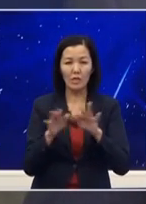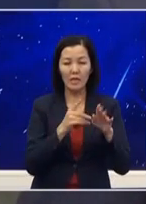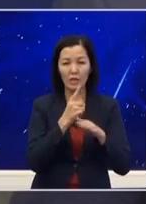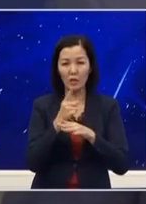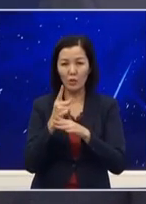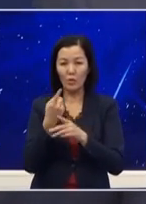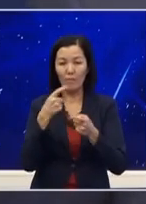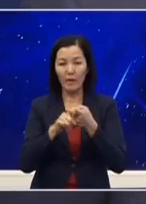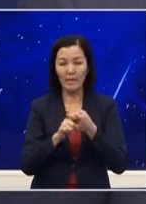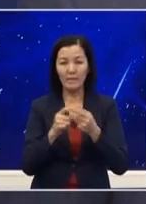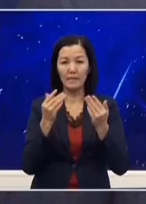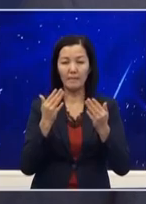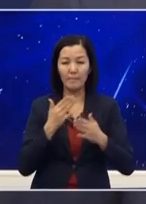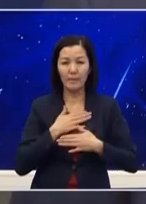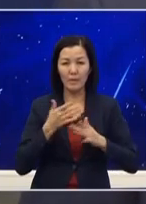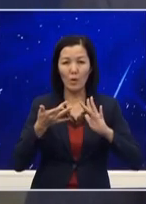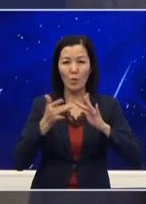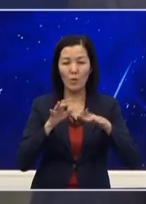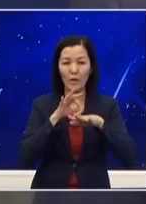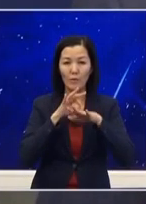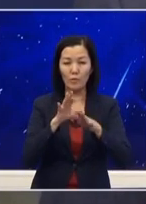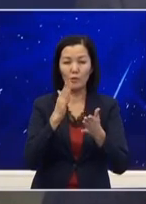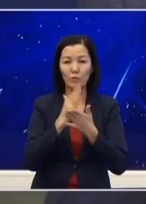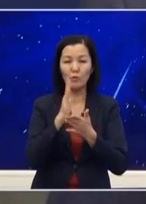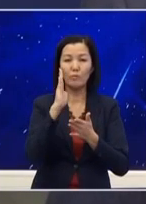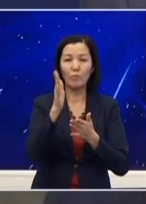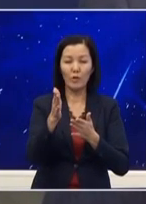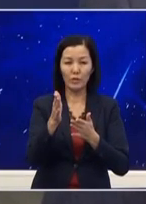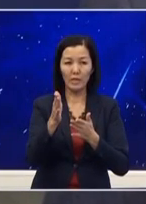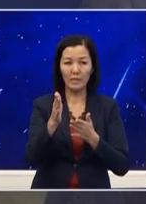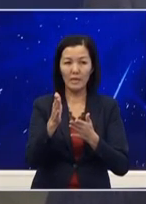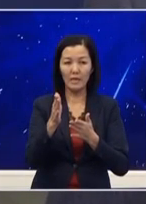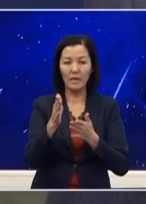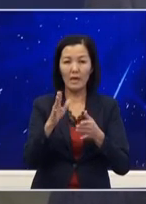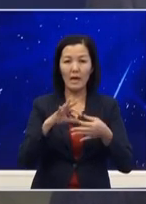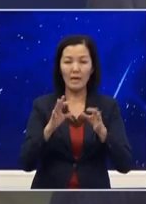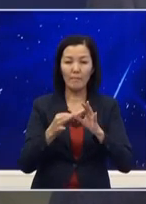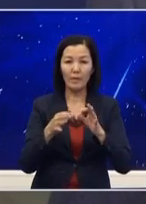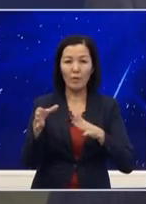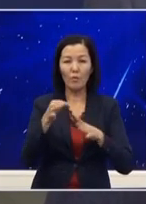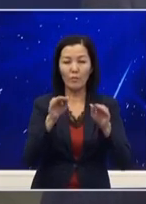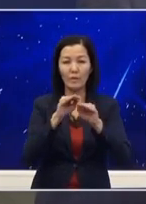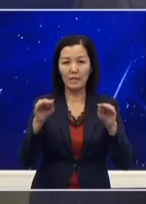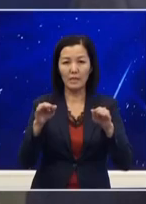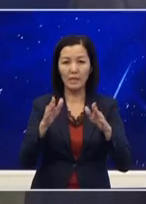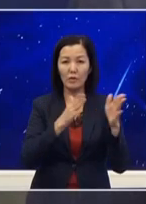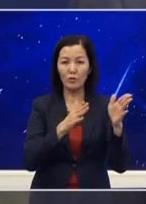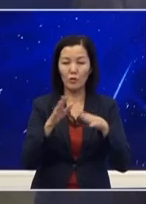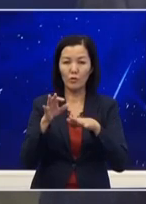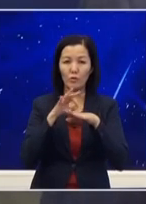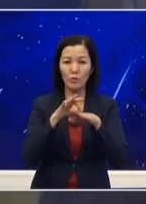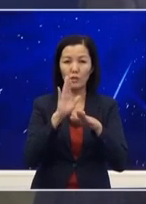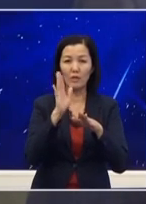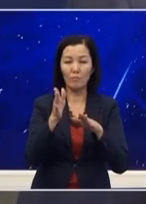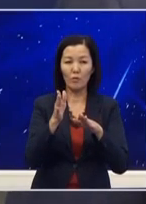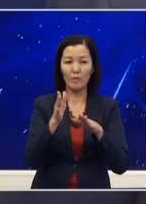шектеулерге байланысты біздер онлайн арқалы өткізіп отырмыз. Болашақта бірақ бұл олимпиаданы облыстық деңгейде жүйелі түрде ұйымдастырамыз.